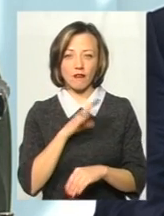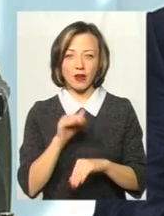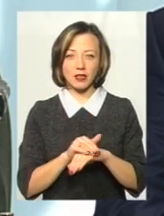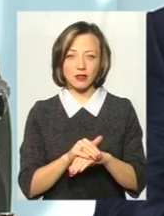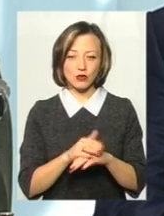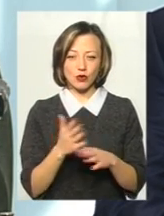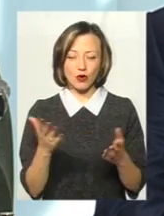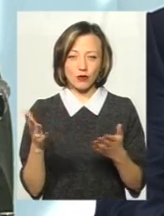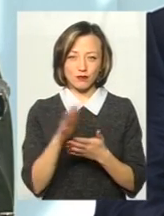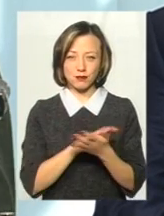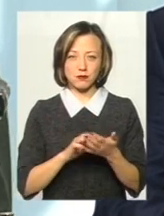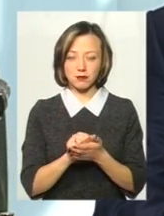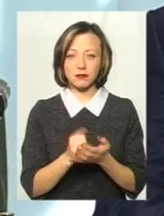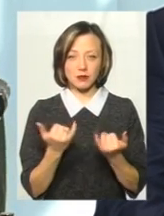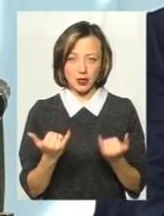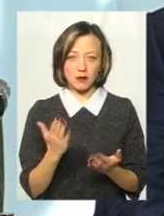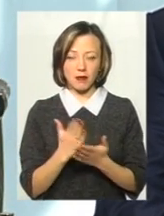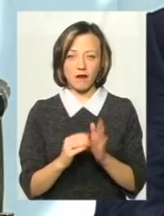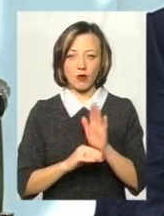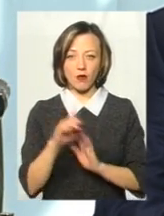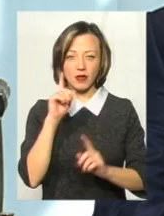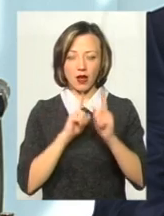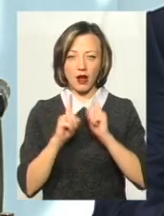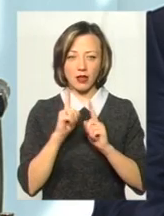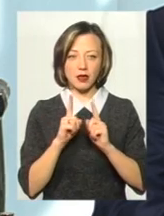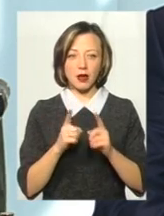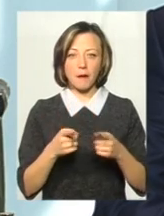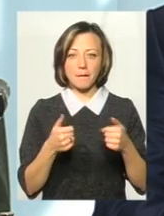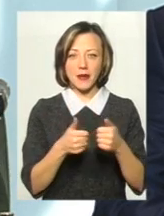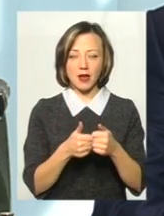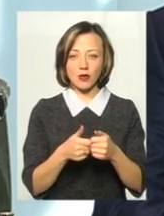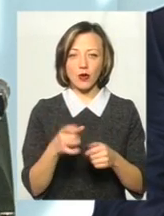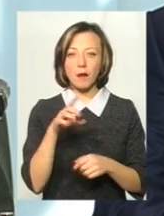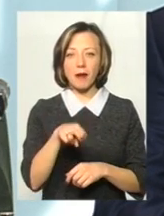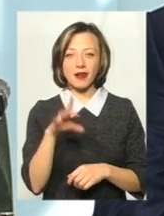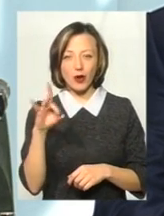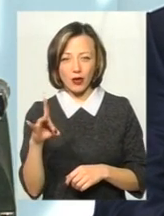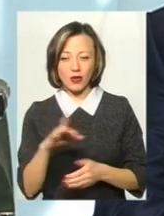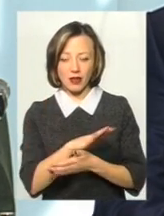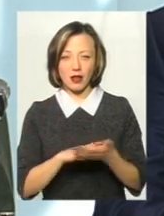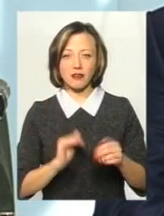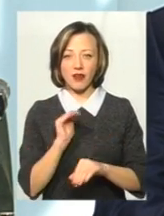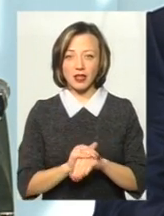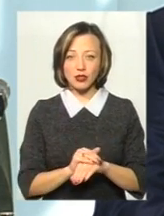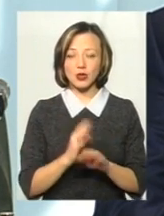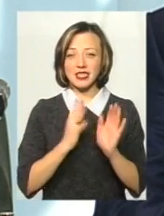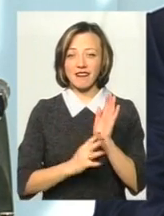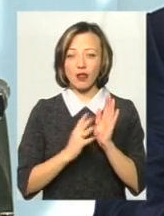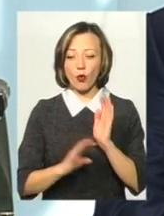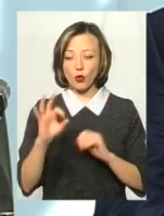фактично знівельований. Через те ми маємо зараз в Верховній Раді далі партію регіонів і так далі. Тобто, фактично, з 90-го